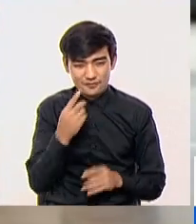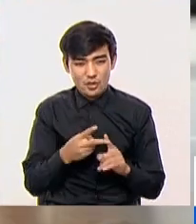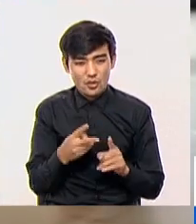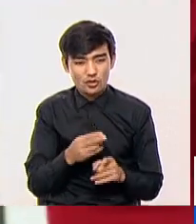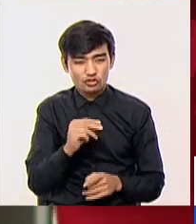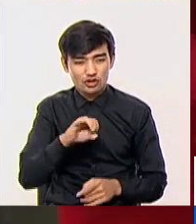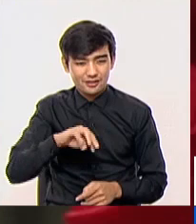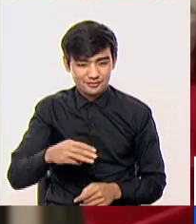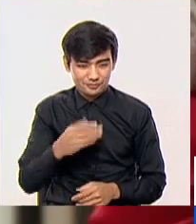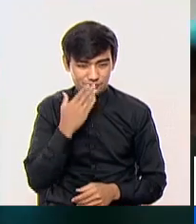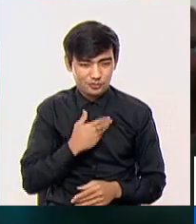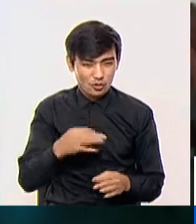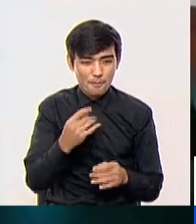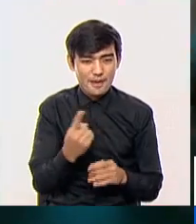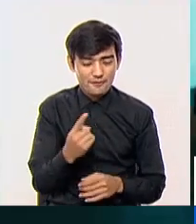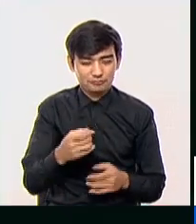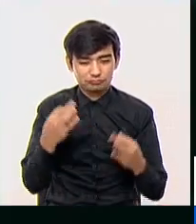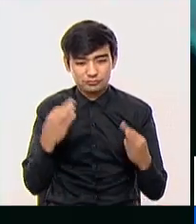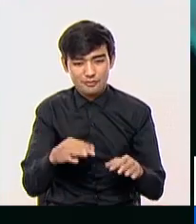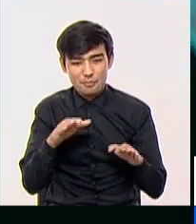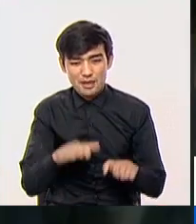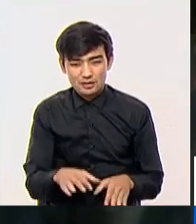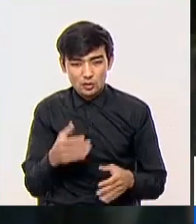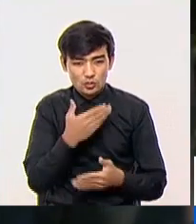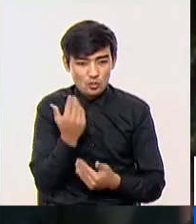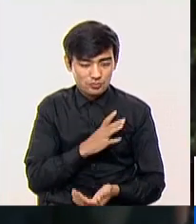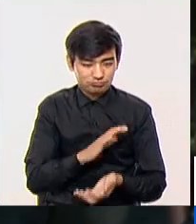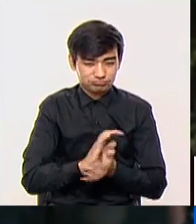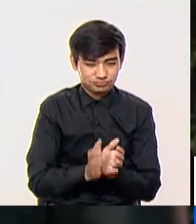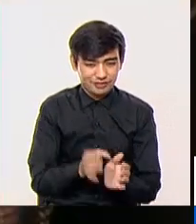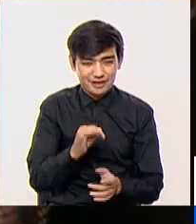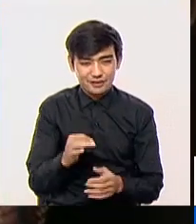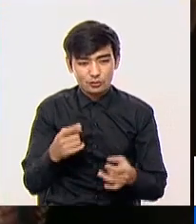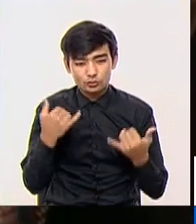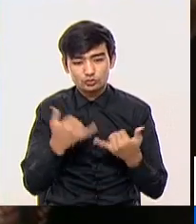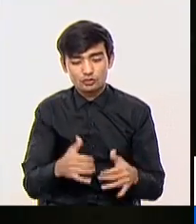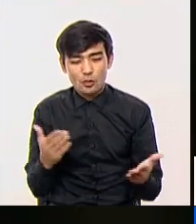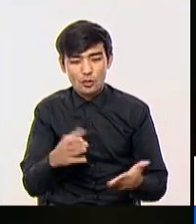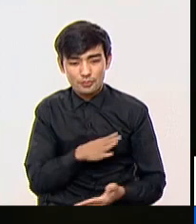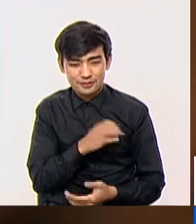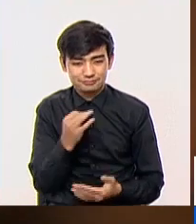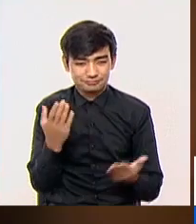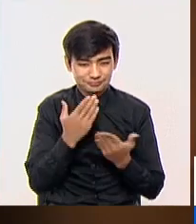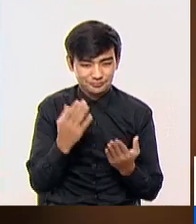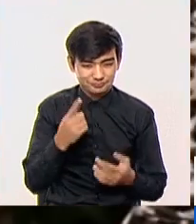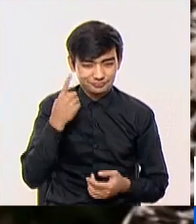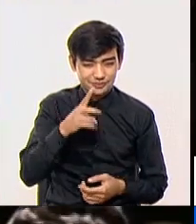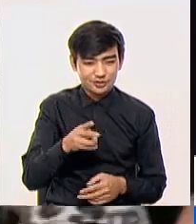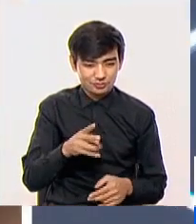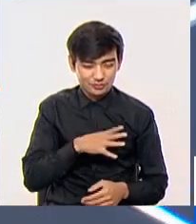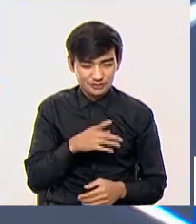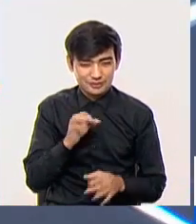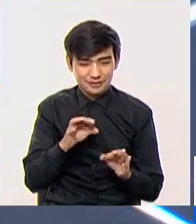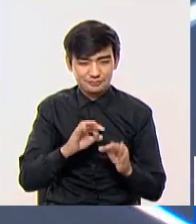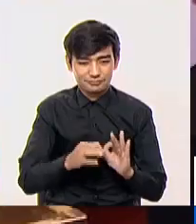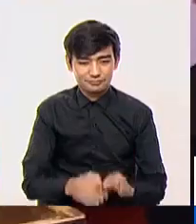комедии. С первых часов проката свободных мест в залах не было. Чем же удивили на этот раз создатели картины, расскажет Еляман